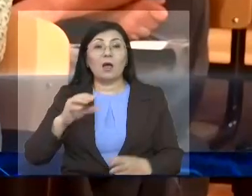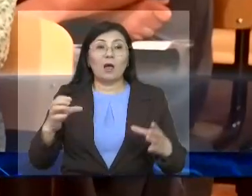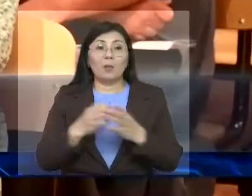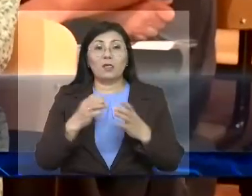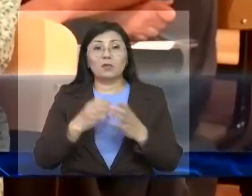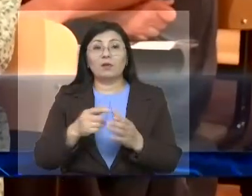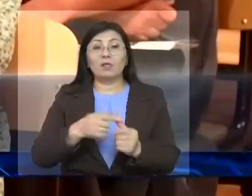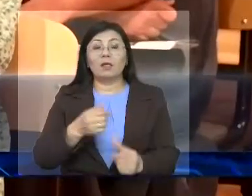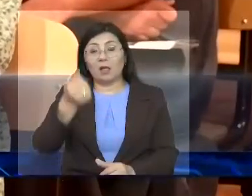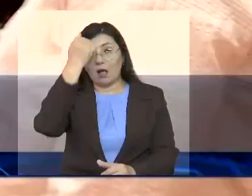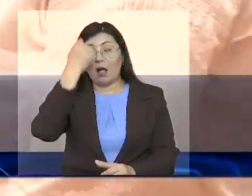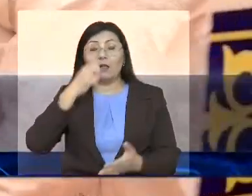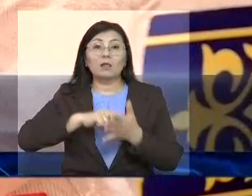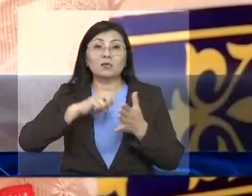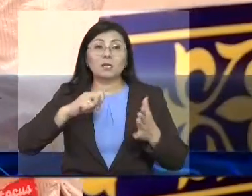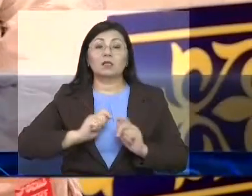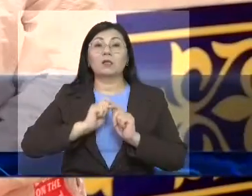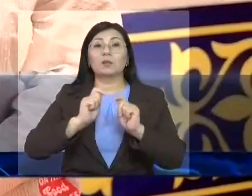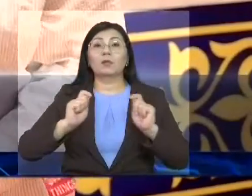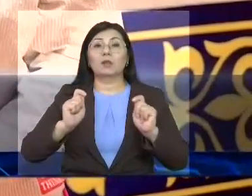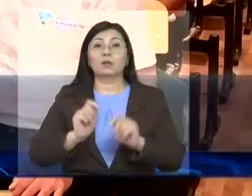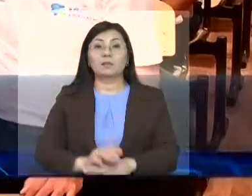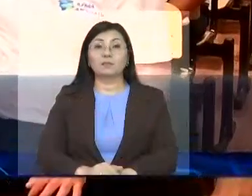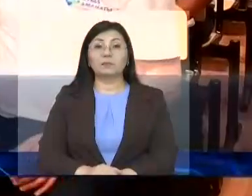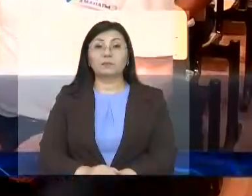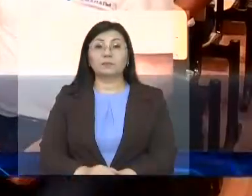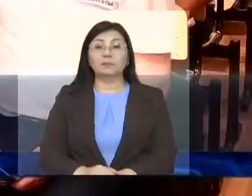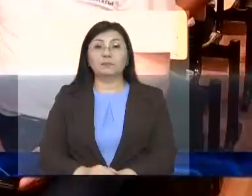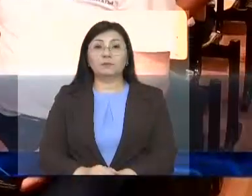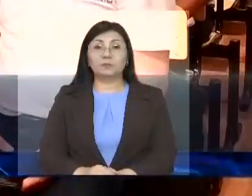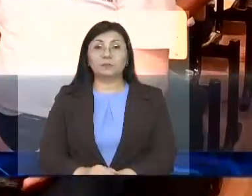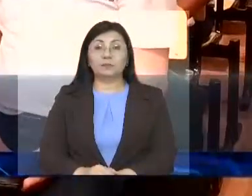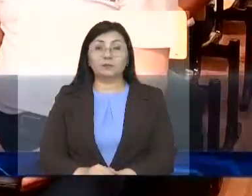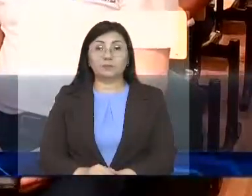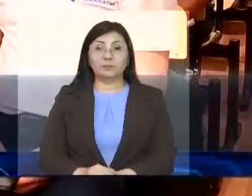серіктестігі атынан алғыс хатпен марапатталды. Амангелді Атабайұлы, Аян Мерекешев, Ақтөбе телеарнасы.